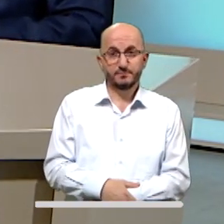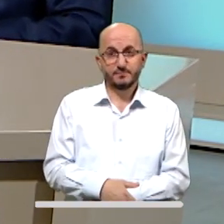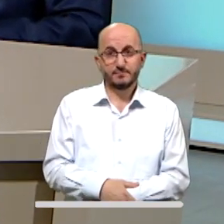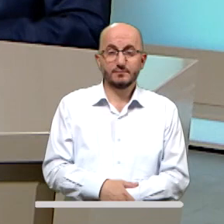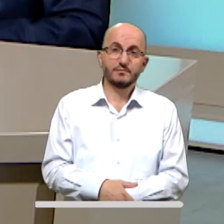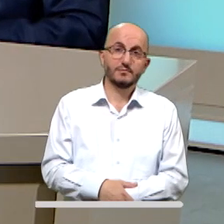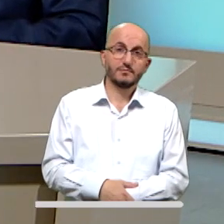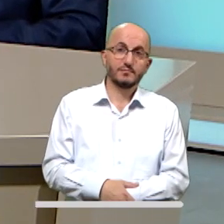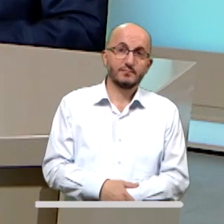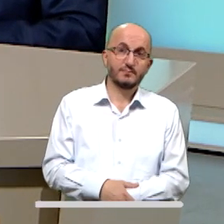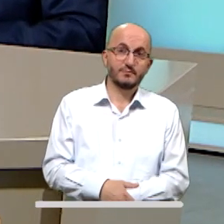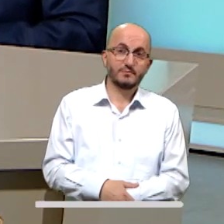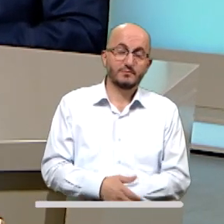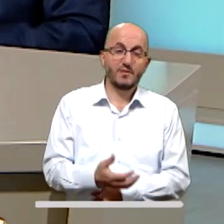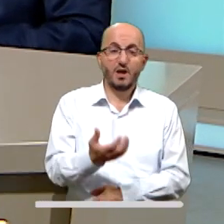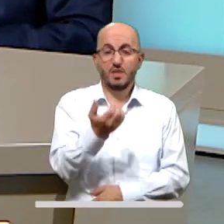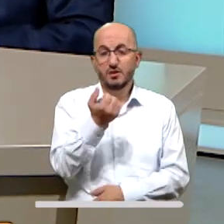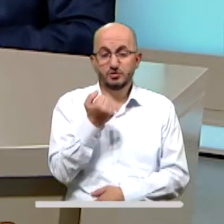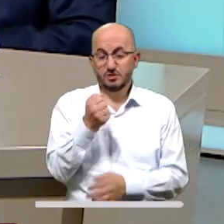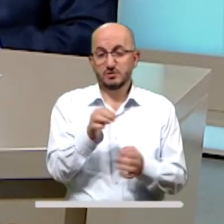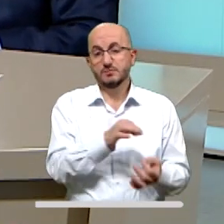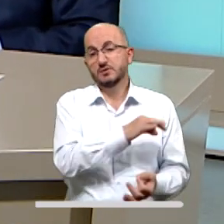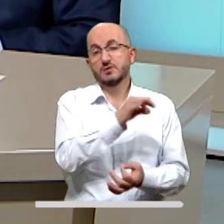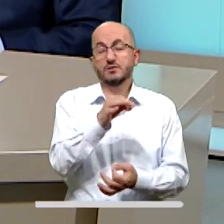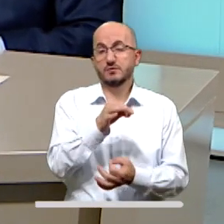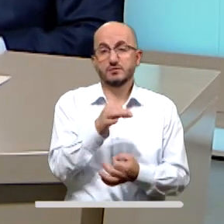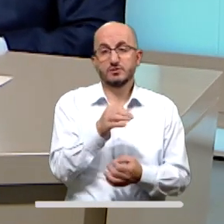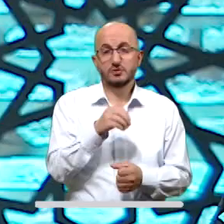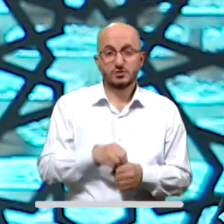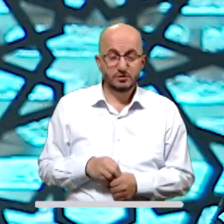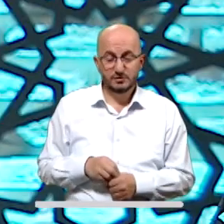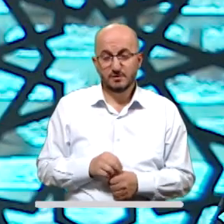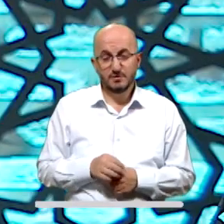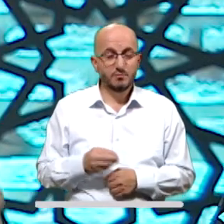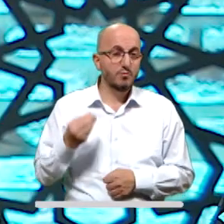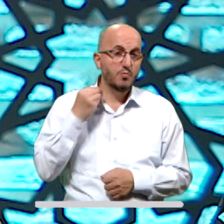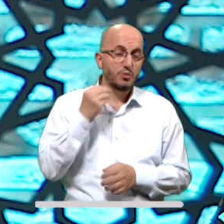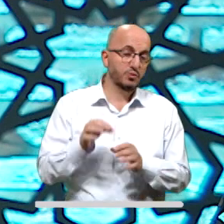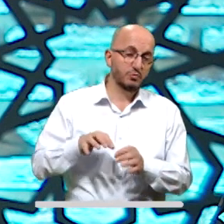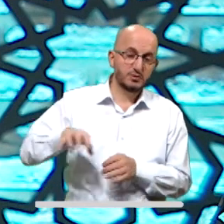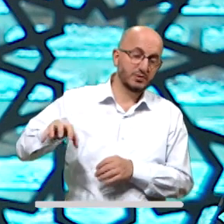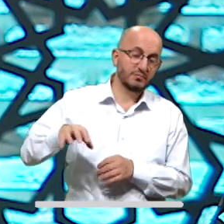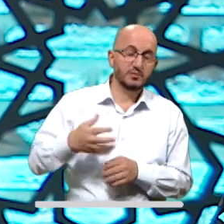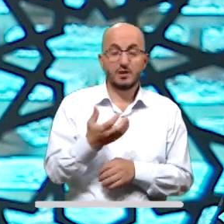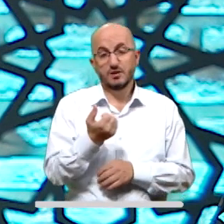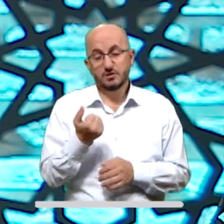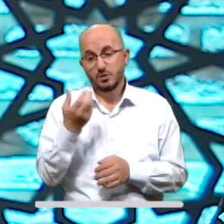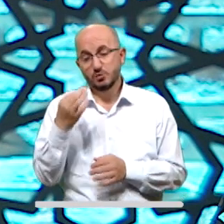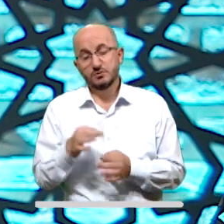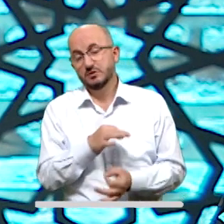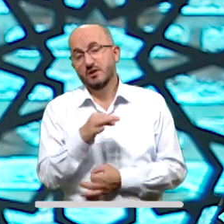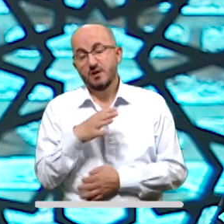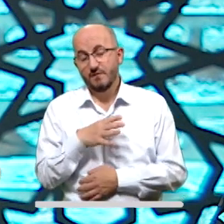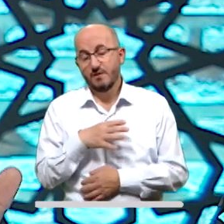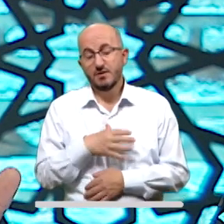da alacaklar için hem Ahmet Bey üzerinden demeyeyim de hani bir borçlu kesim var, bir de alacaklı olduğumuz insanlar var.